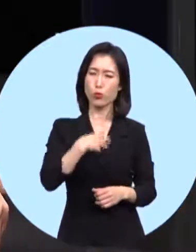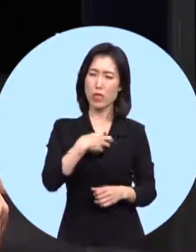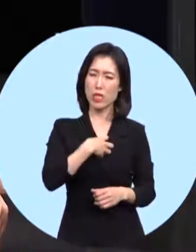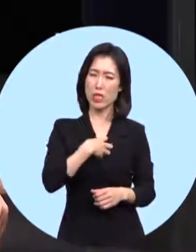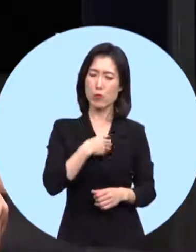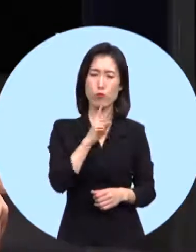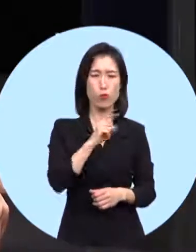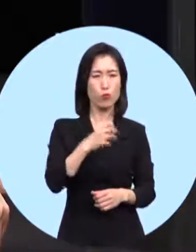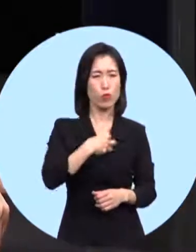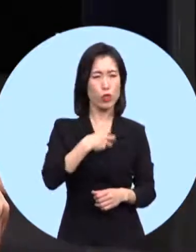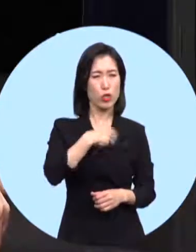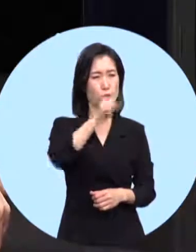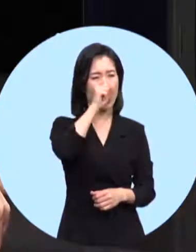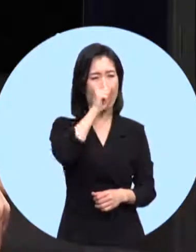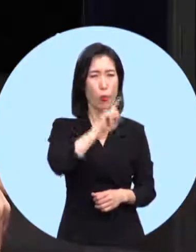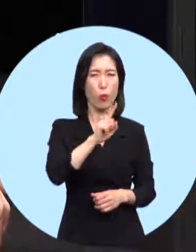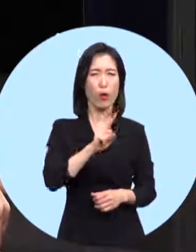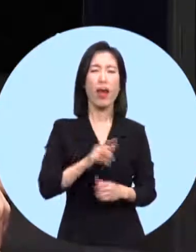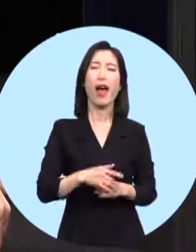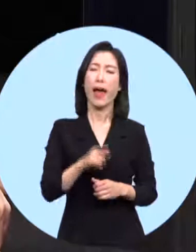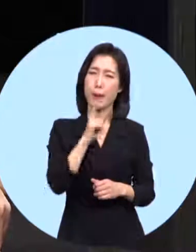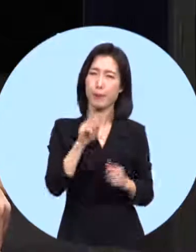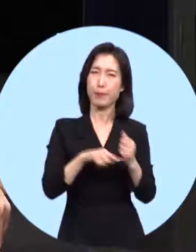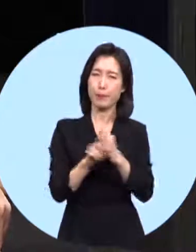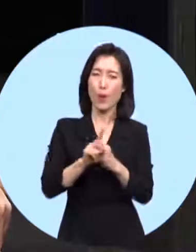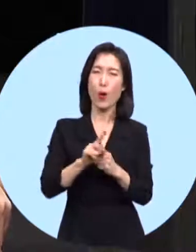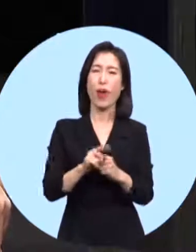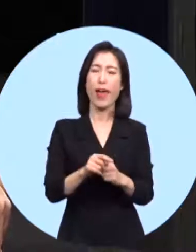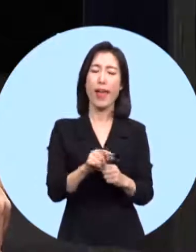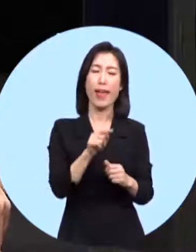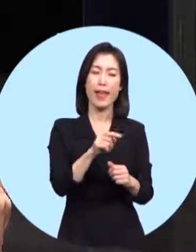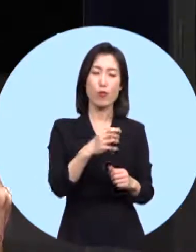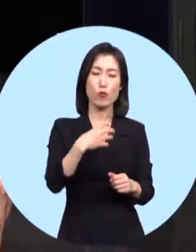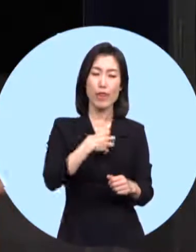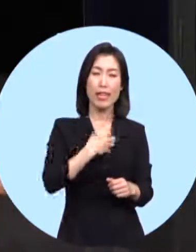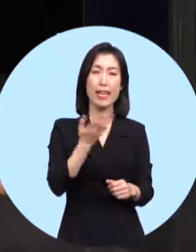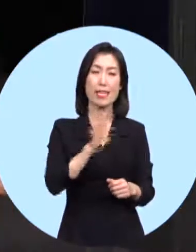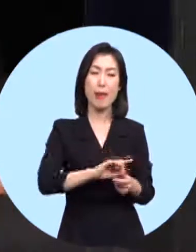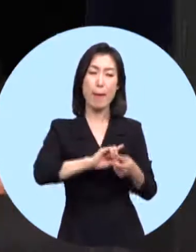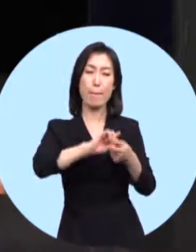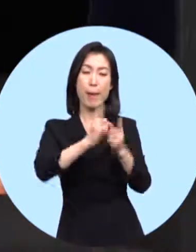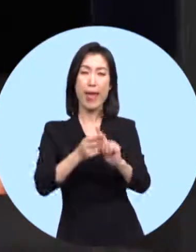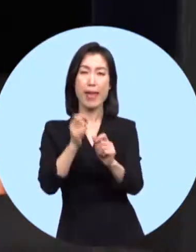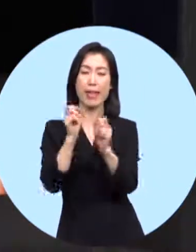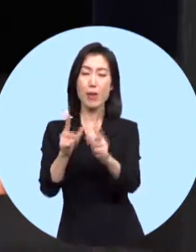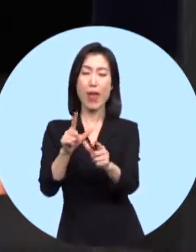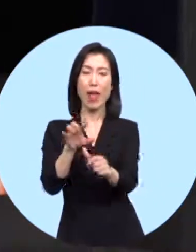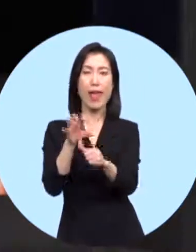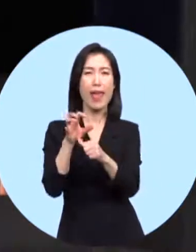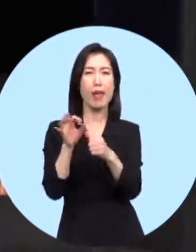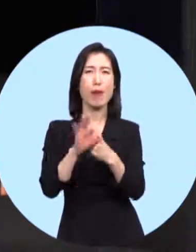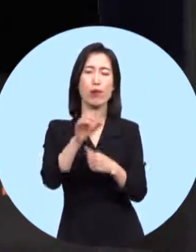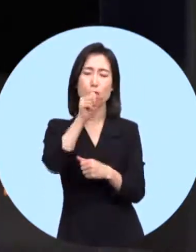위기라니. 기회를 만들면 그게 좋은 위기다. 이런